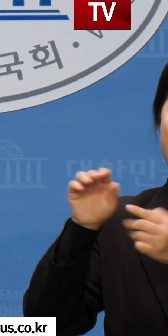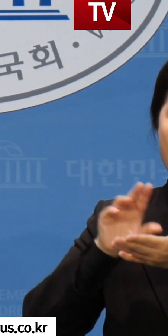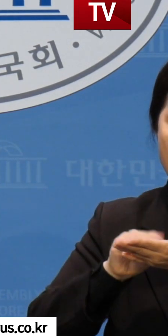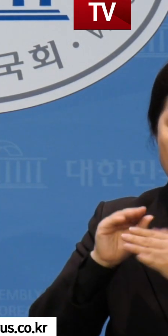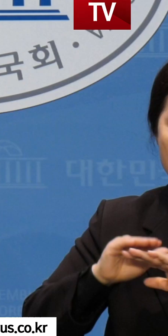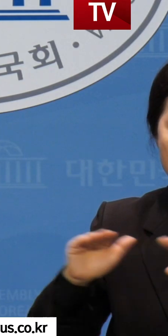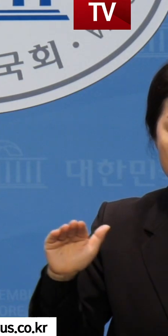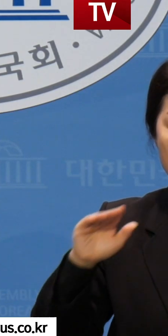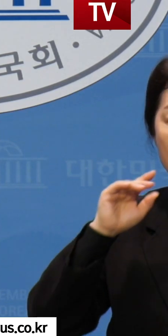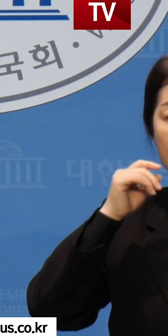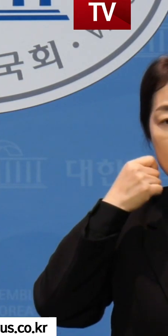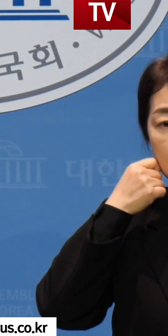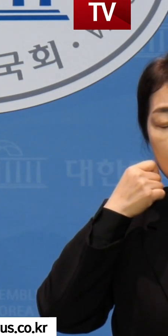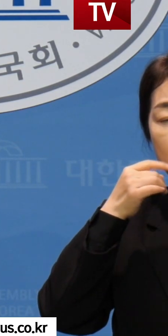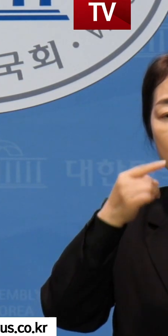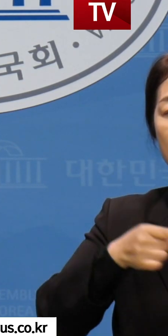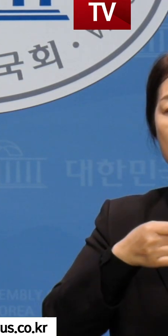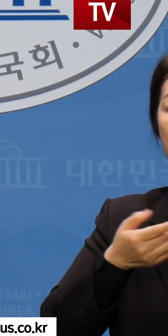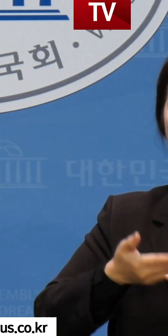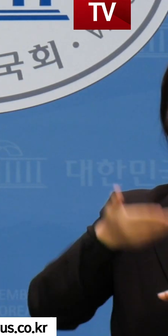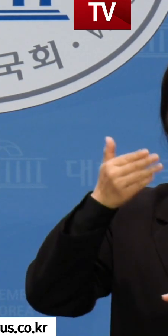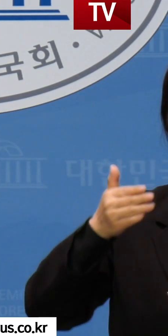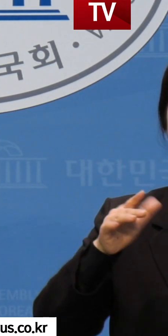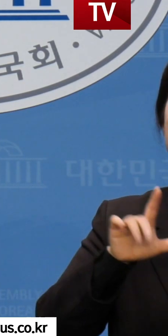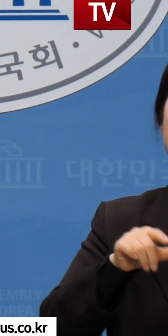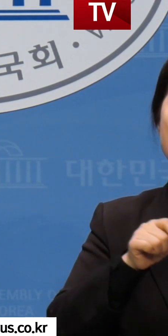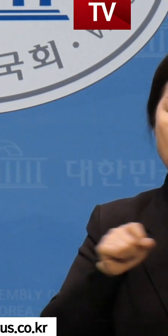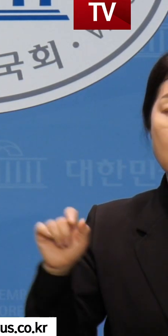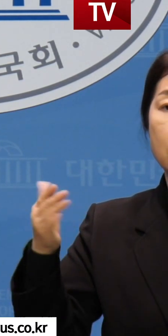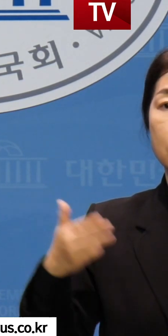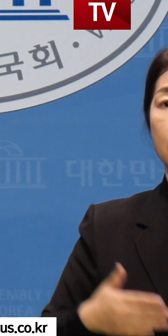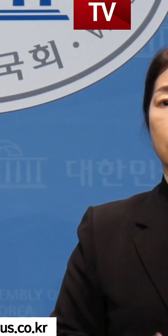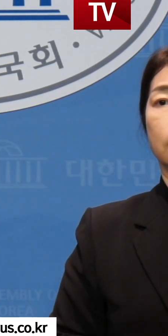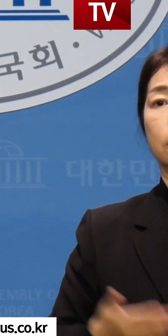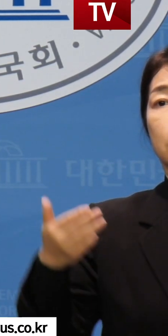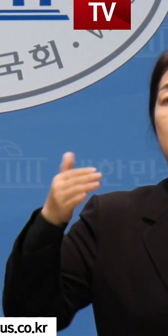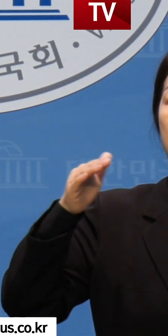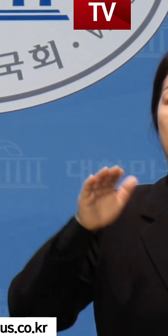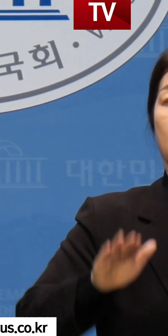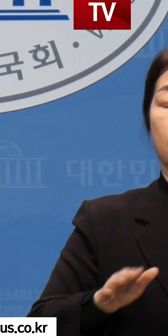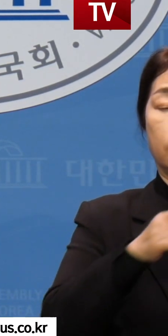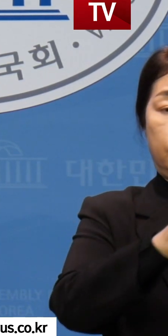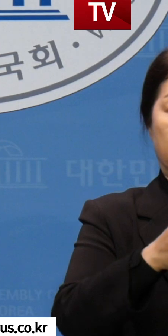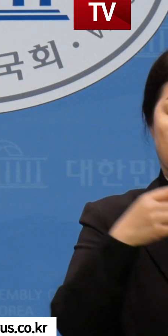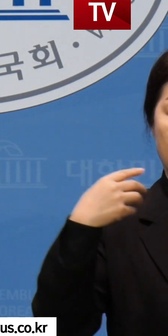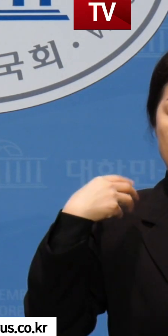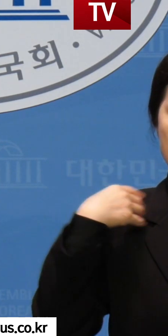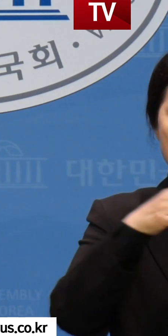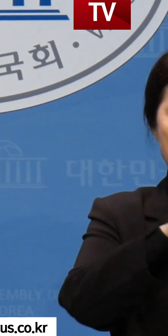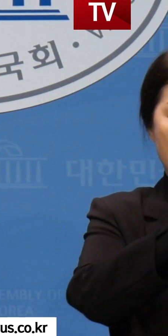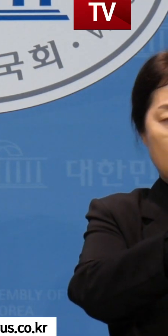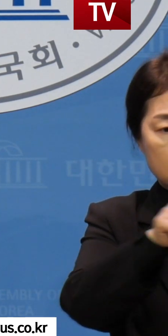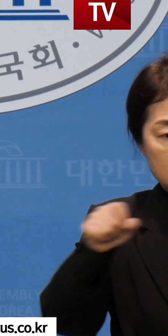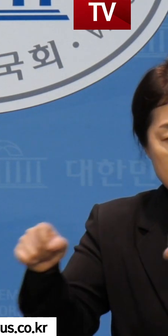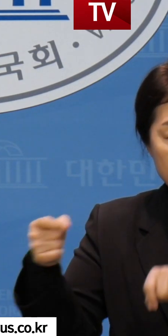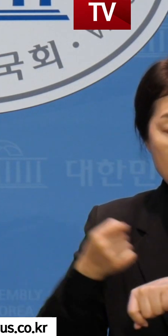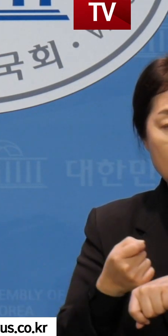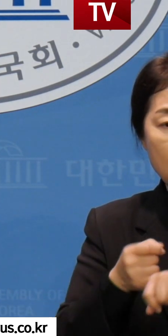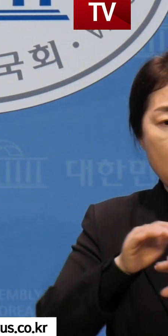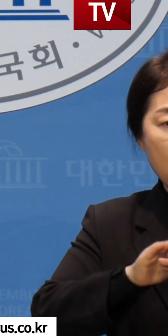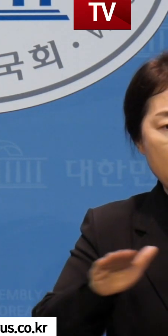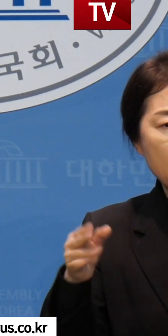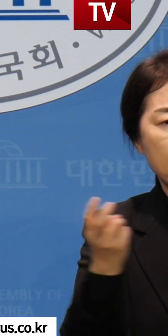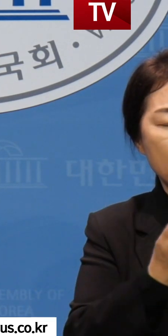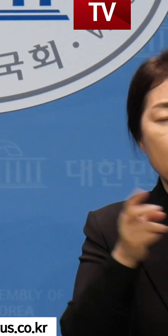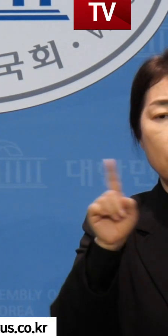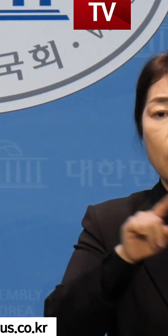대두진 지가 벌써 1년여가 지났습니다. 그러나 윤석열 정부는 시간을 지연시킬 뿐 해결의